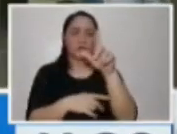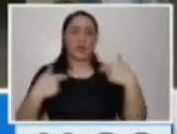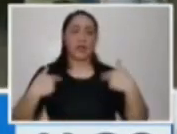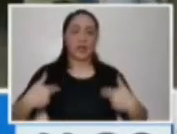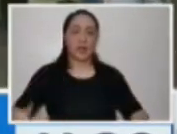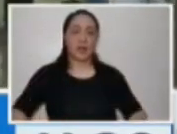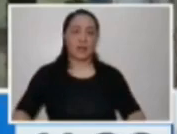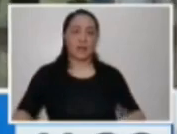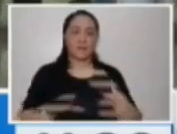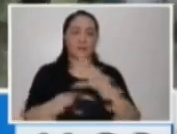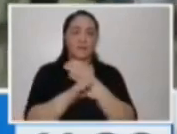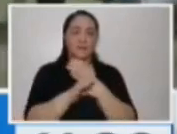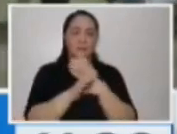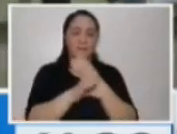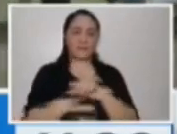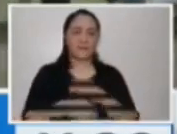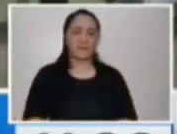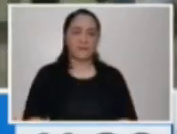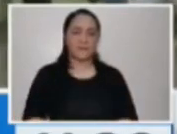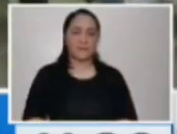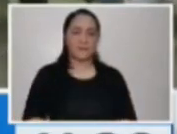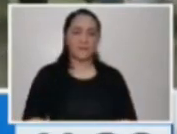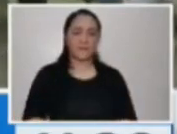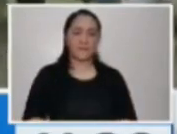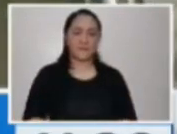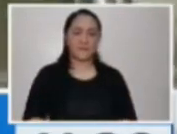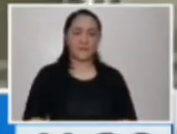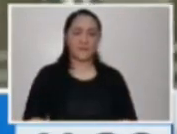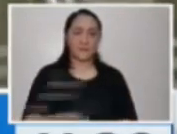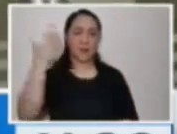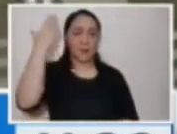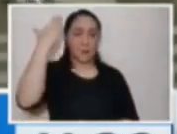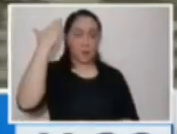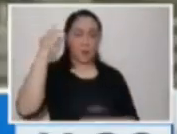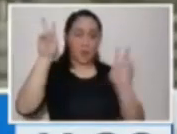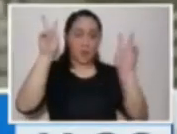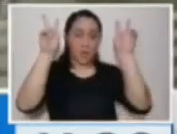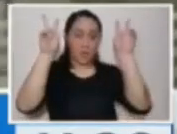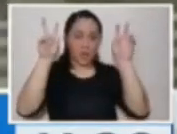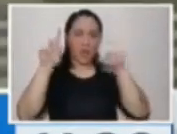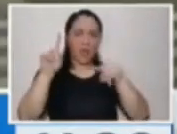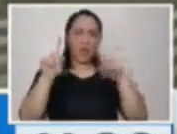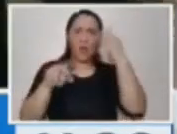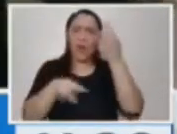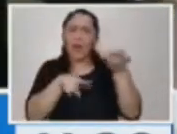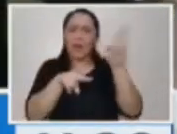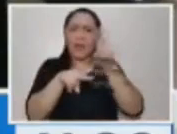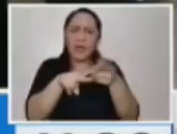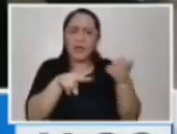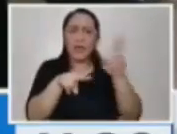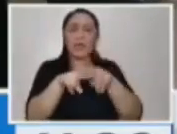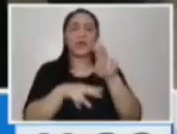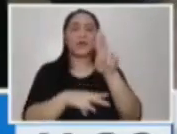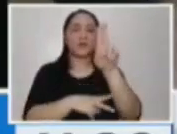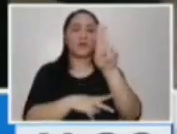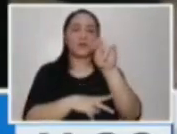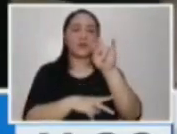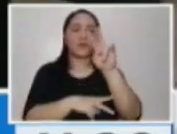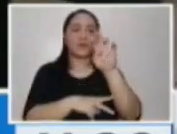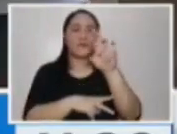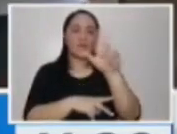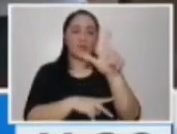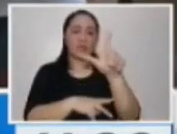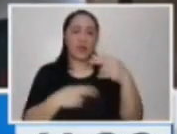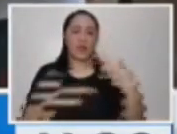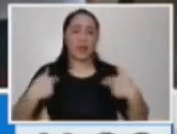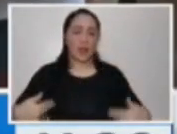yung GSIS and SSS. Pero ngayon, I'm sure hindi pa naman matatapos to ng May 30, we're looking at a